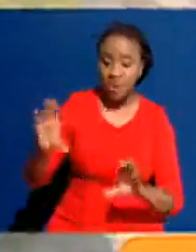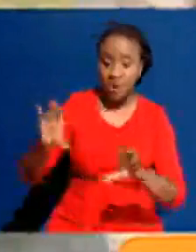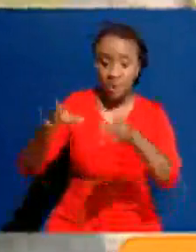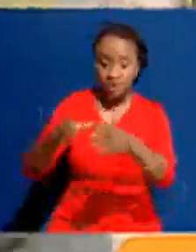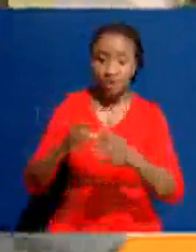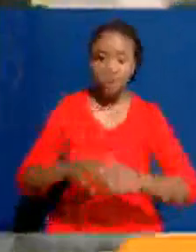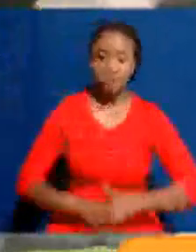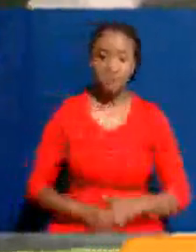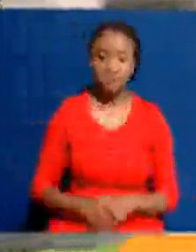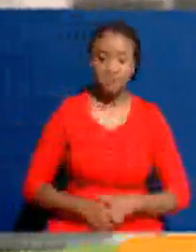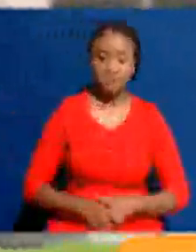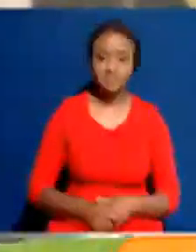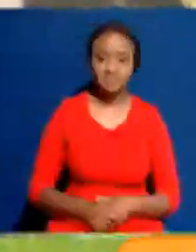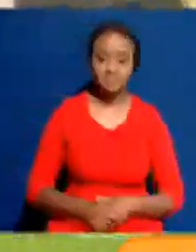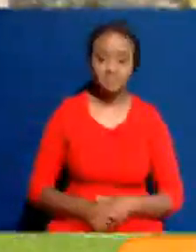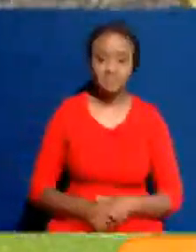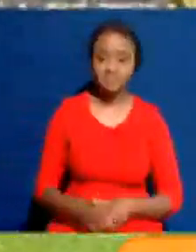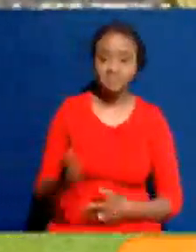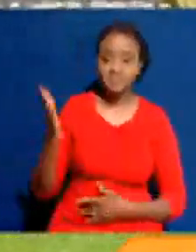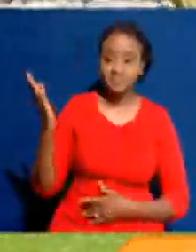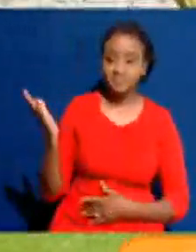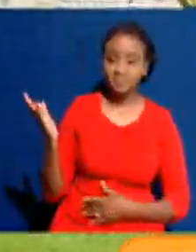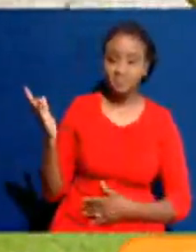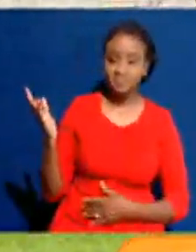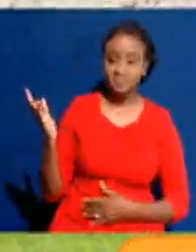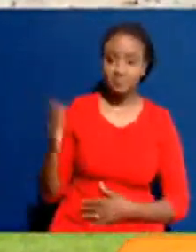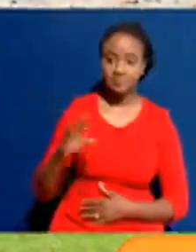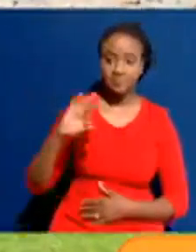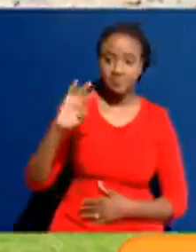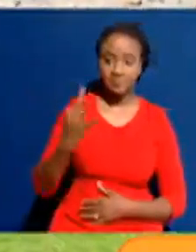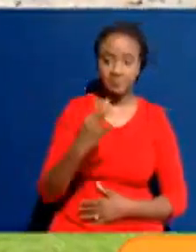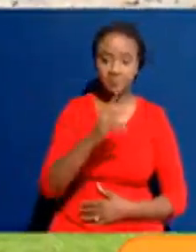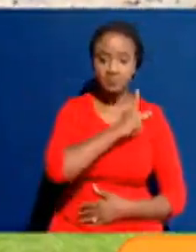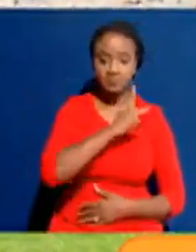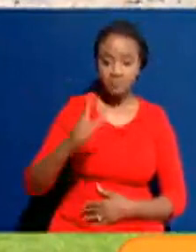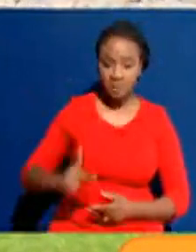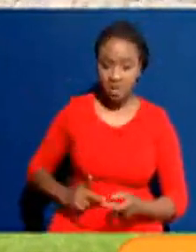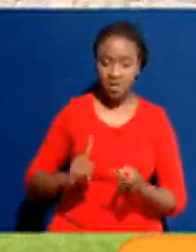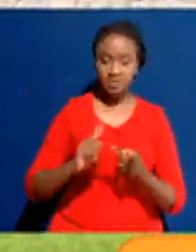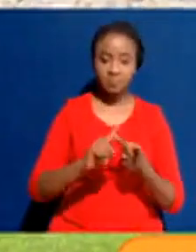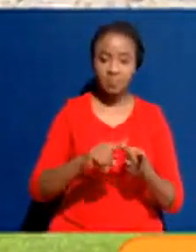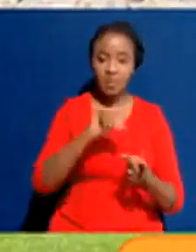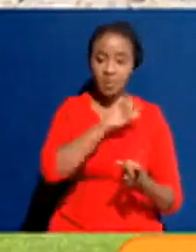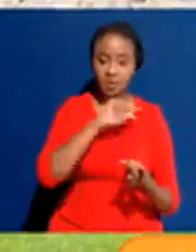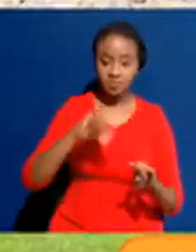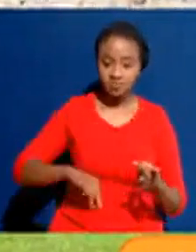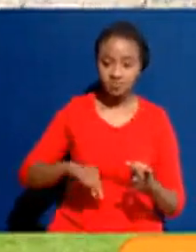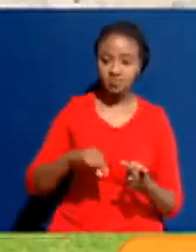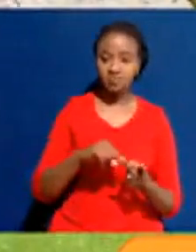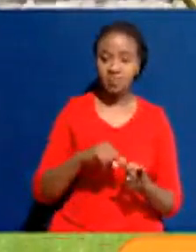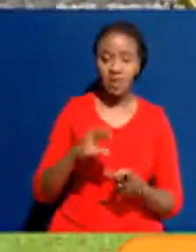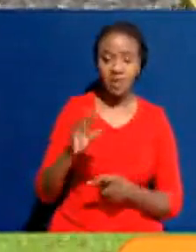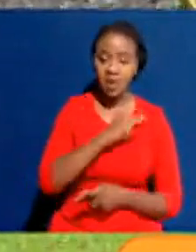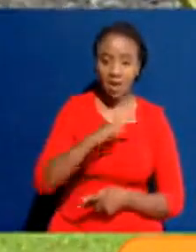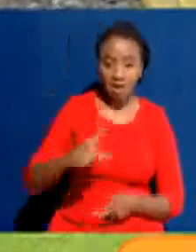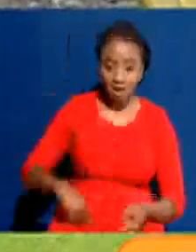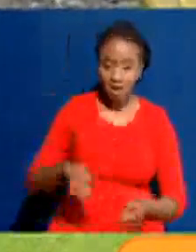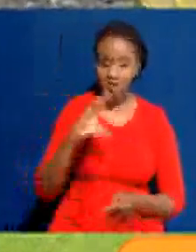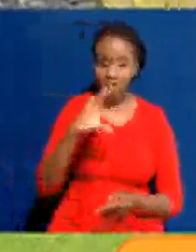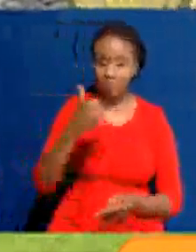walitoka. Mfalme Charles III na Malkia Camilla wakiweka shada la maua